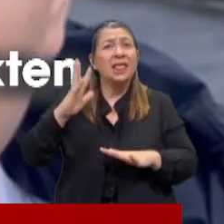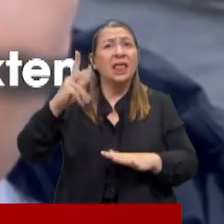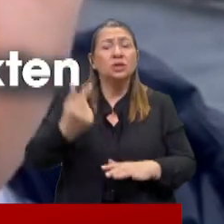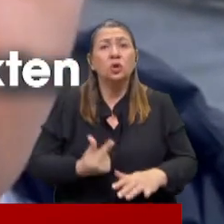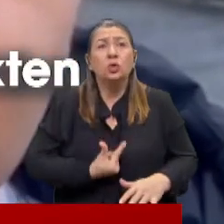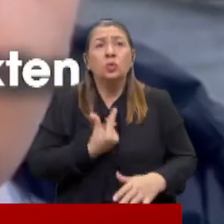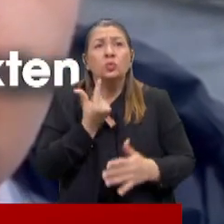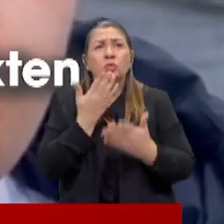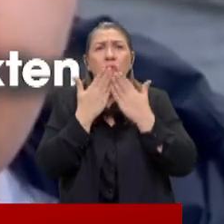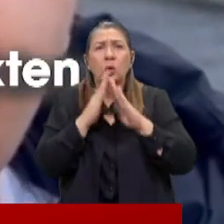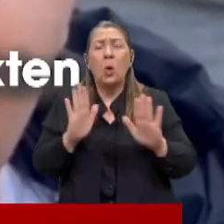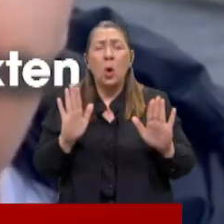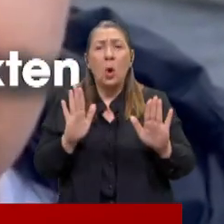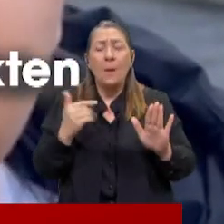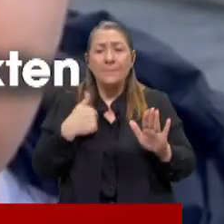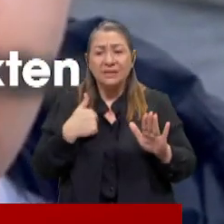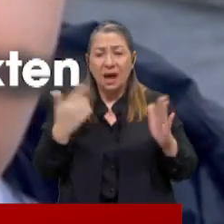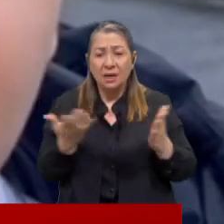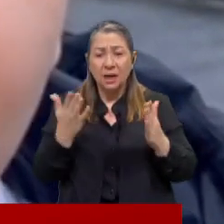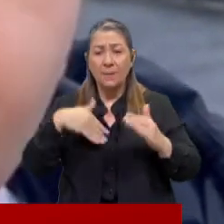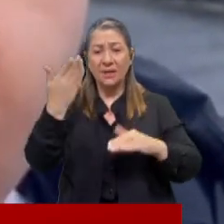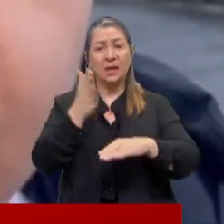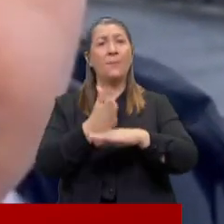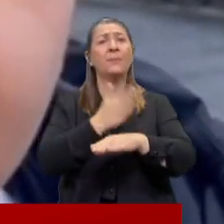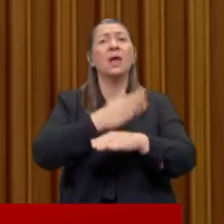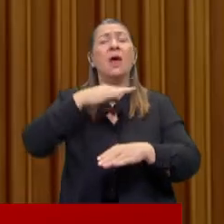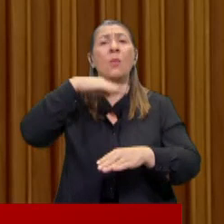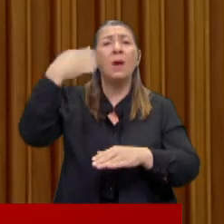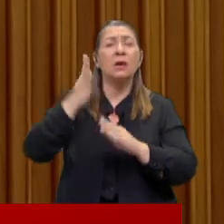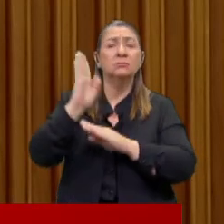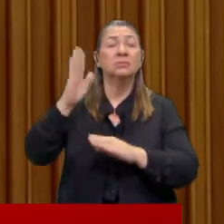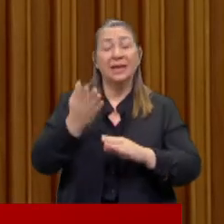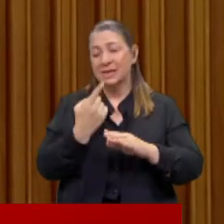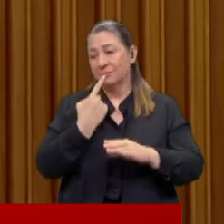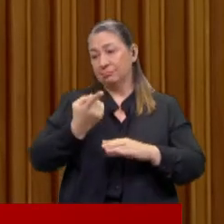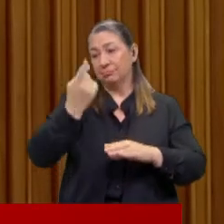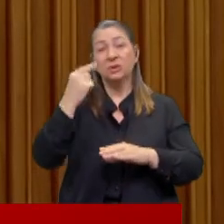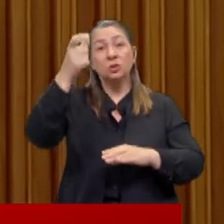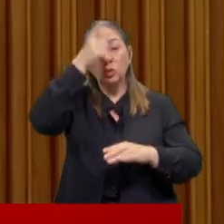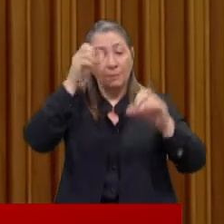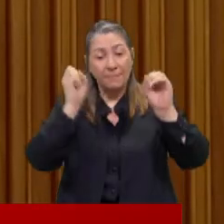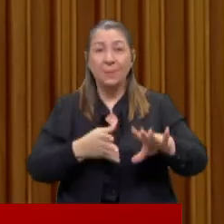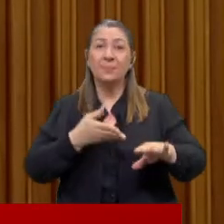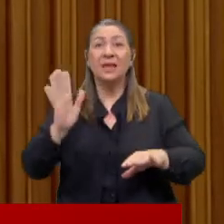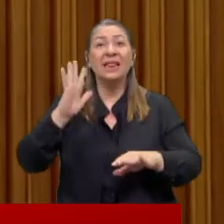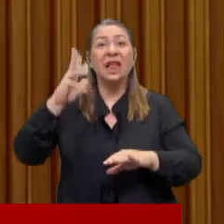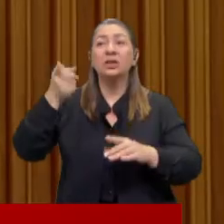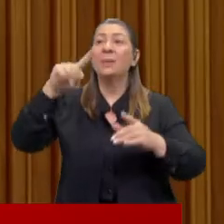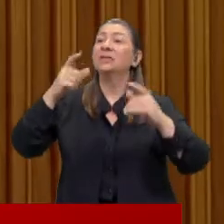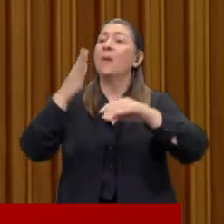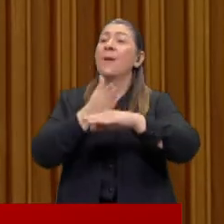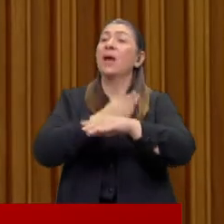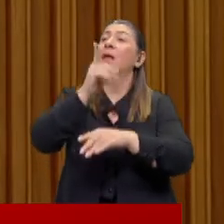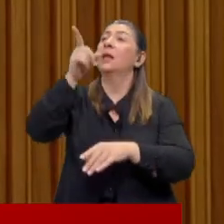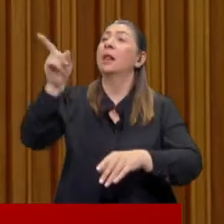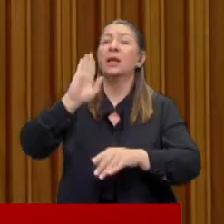Gelecekten umudumuzu kesmemiz bizi artık başka ülkelere yönlendirdi. Geçtiğimiz yıl Türkiye'yi terk edip geleceğini başka